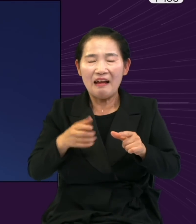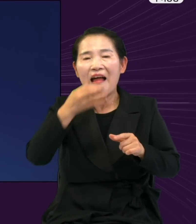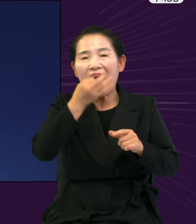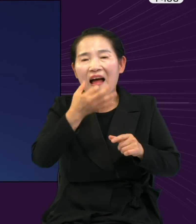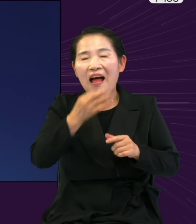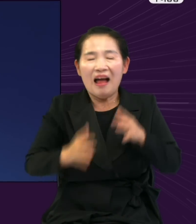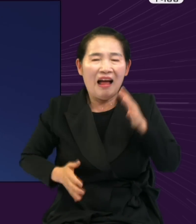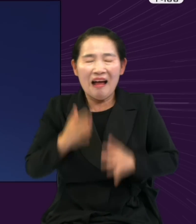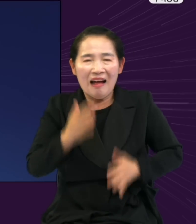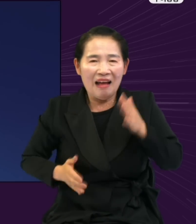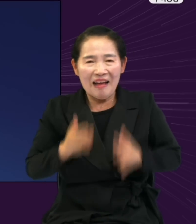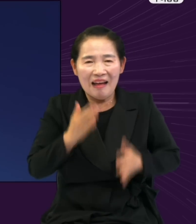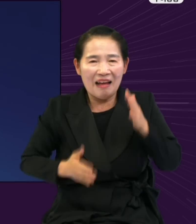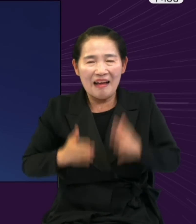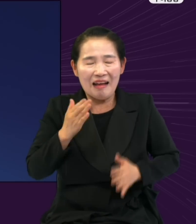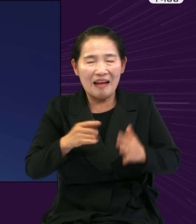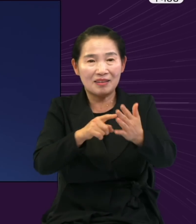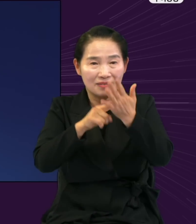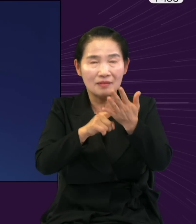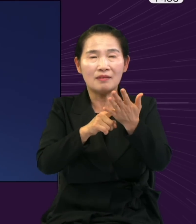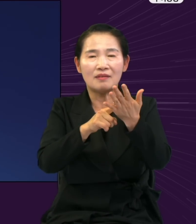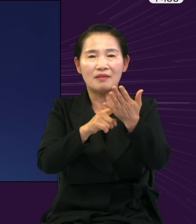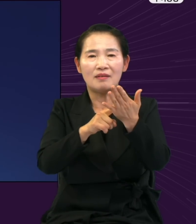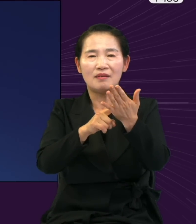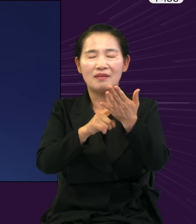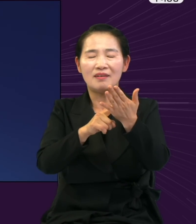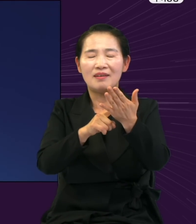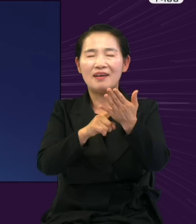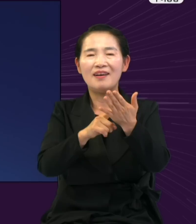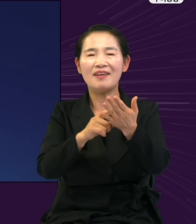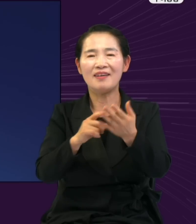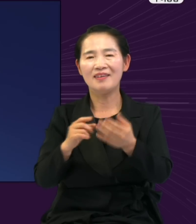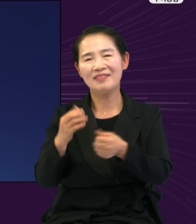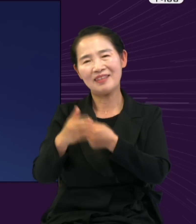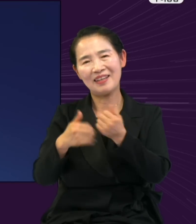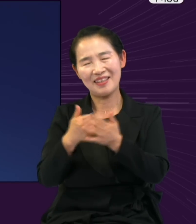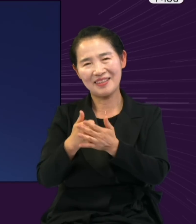달려가는 저의 모습을 보여주시고는 하나님 이렇게 말씀하셨어요.